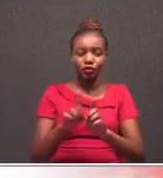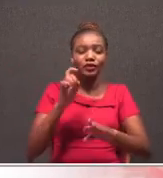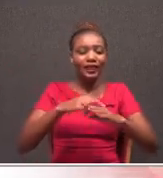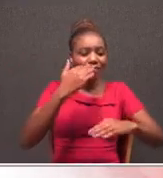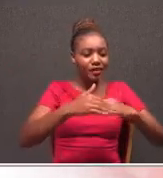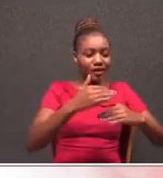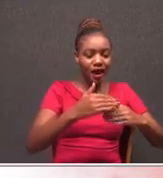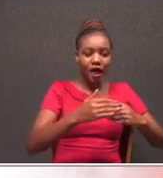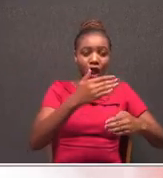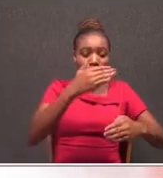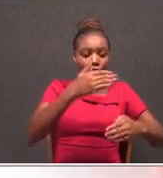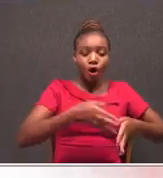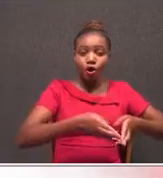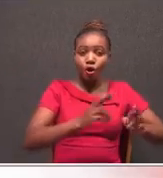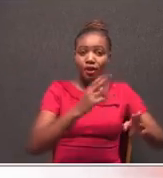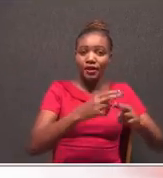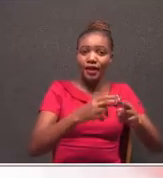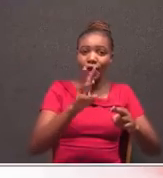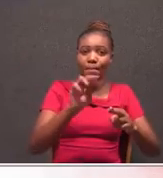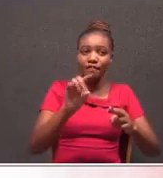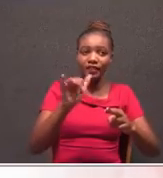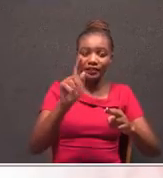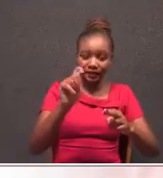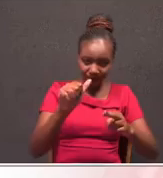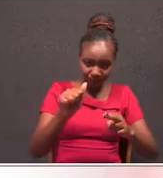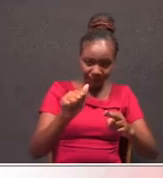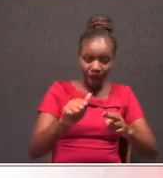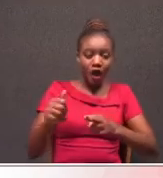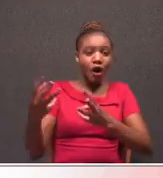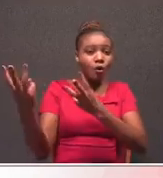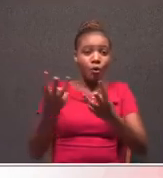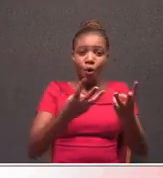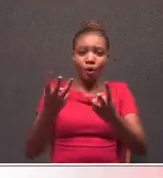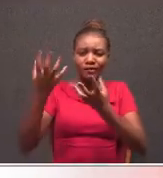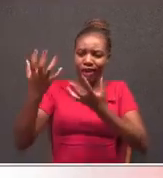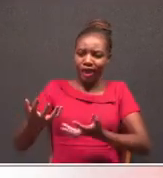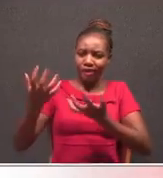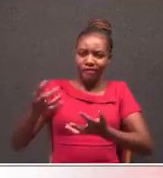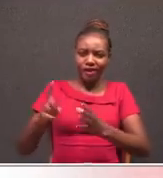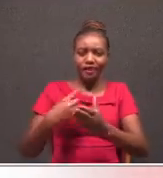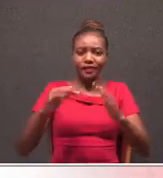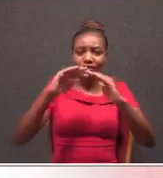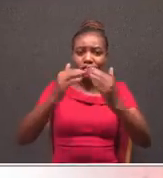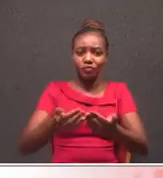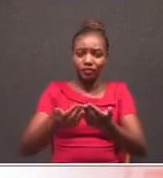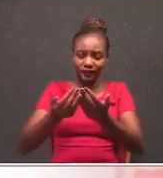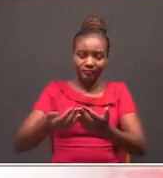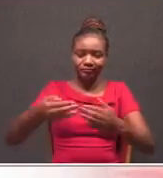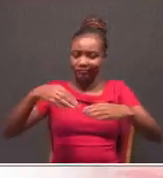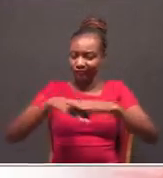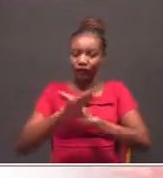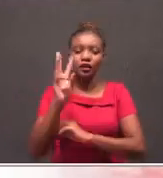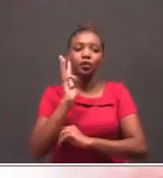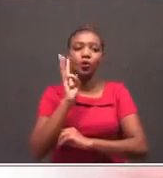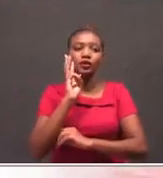walipokaribia barabara kuu ya Mbita walipatana na upepo mkali ambao ulifanya mashua yao kuzama. Kamanda wa polisi katika kaunti ndogo